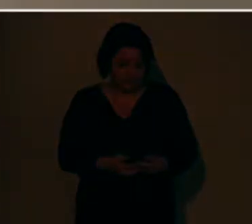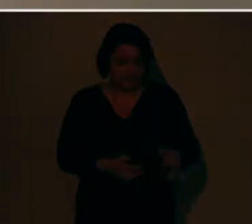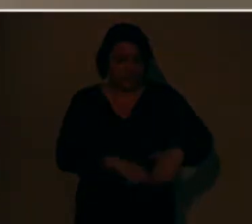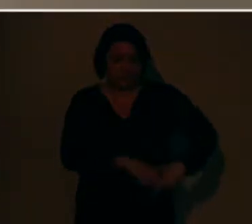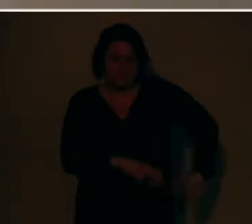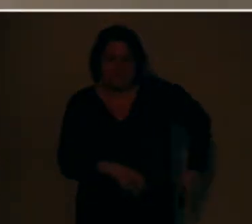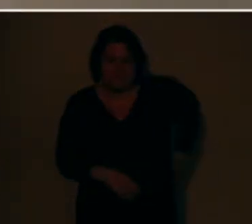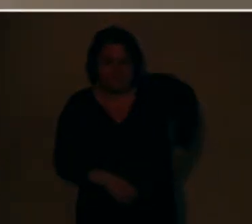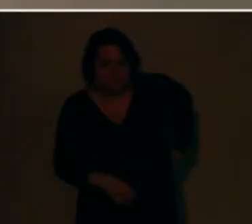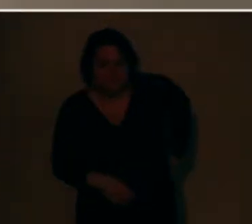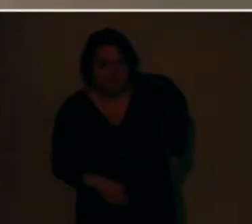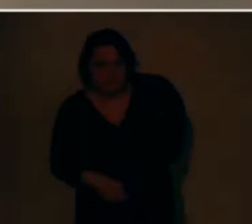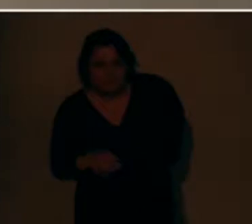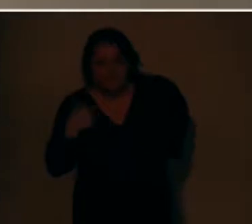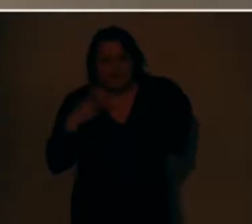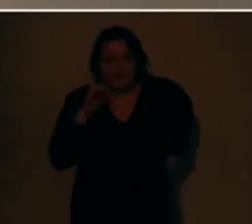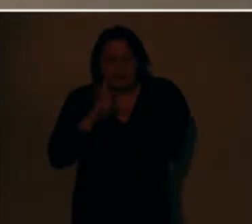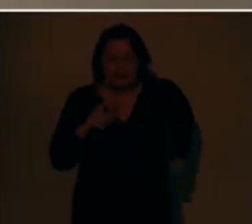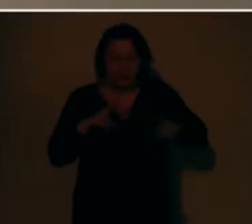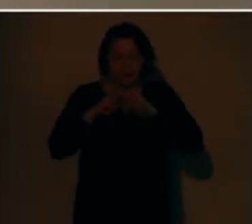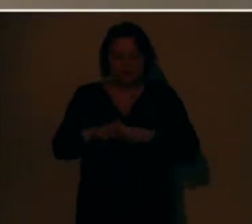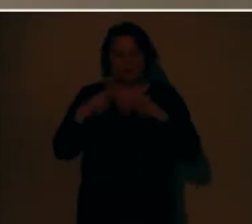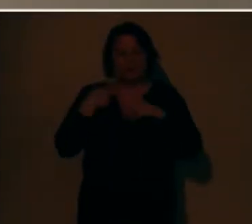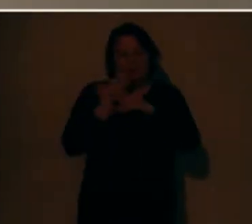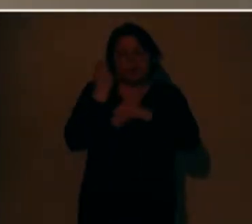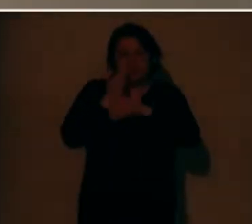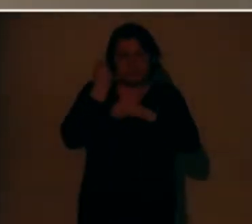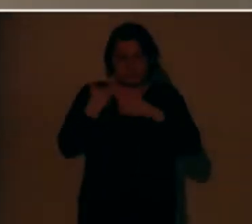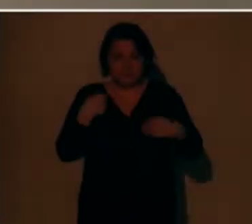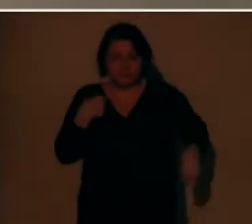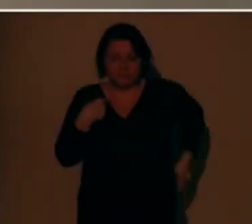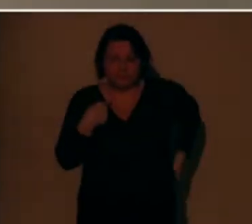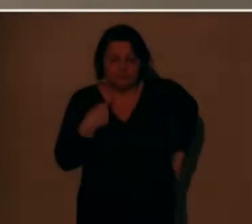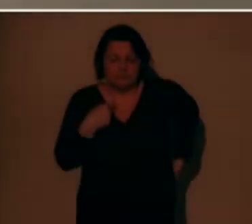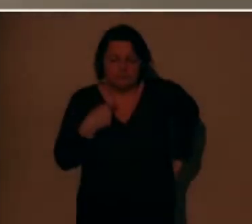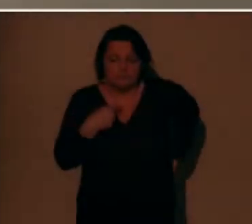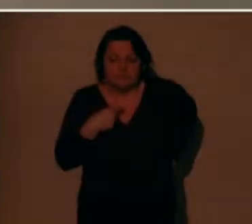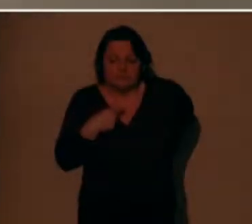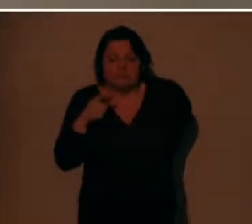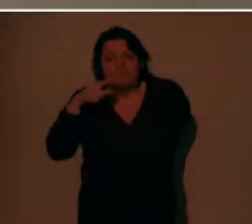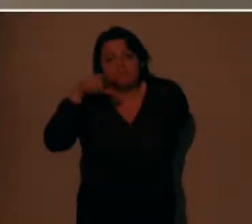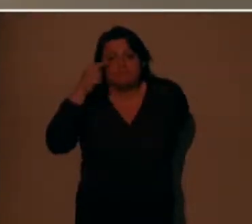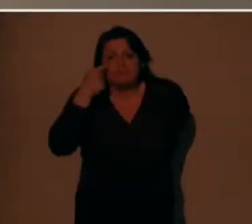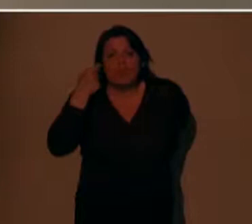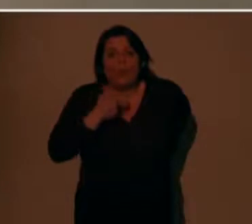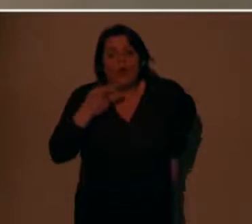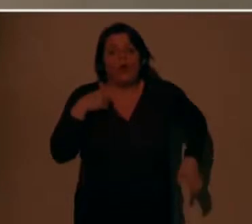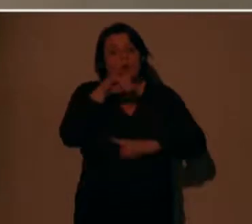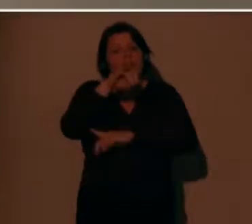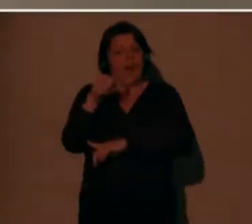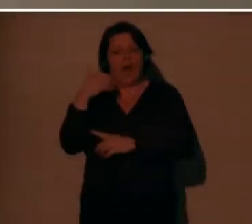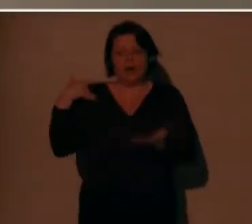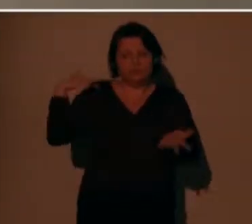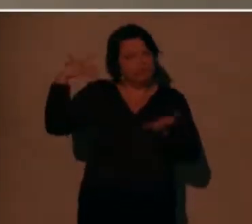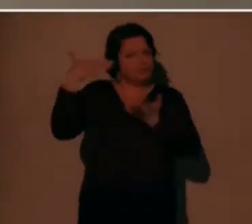la recherche en matière d'intelligence artificielle et d'apprentissage profond. Comme vous le savez, eh bien, l'IA a fait de grands progrès ces